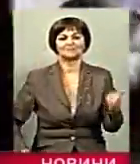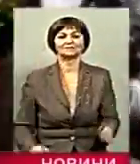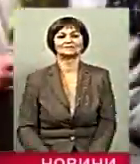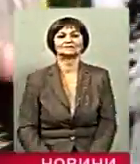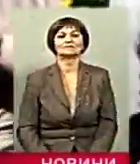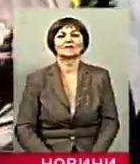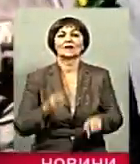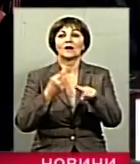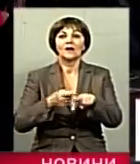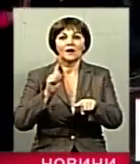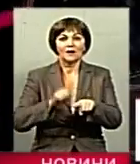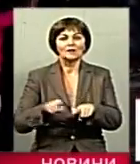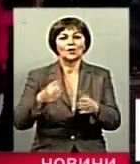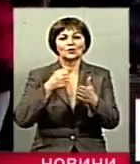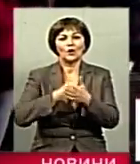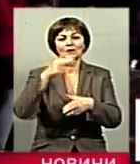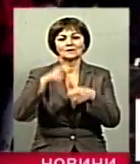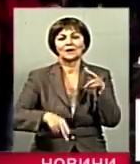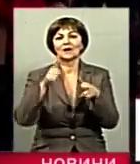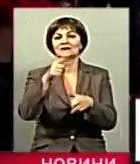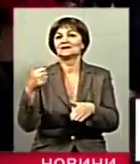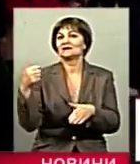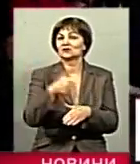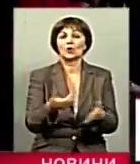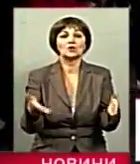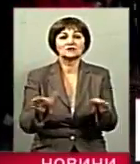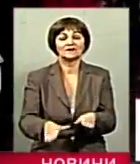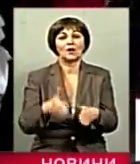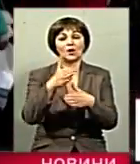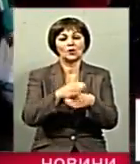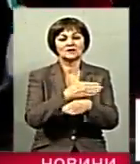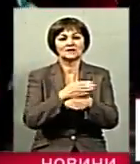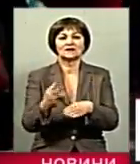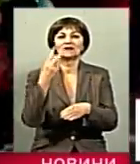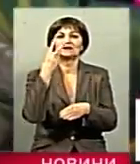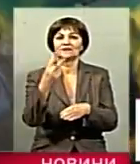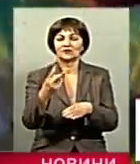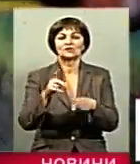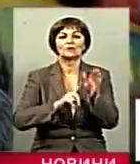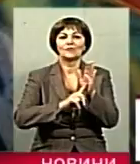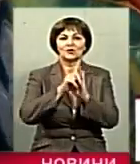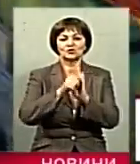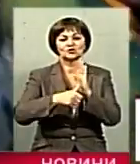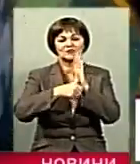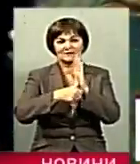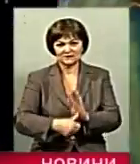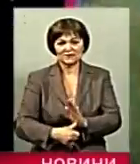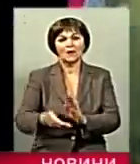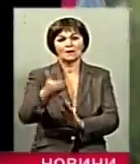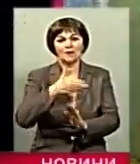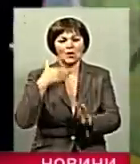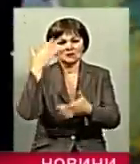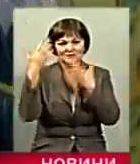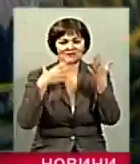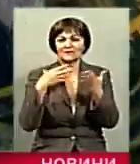Ось він, цей тиждень до закінчення Великого посту, який розділений на дві частини, розпочався. Перші 6 тижнів ми переосмислювали